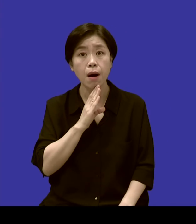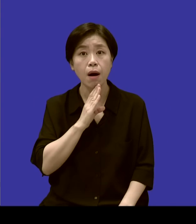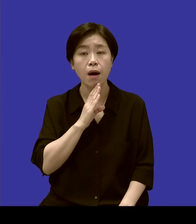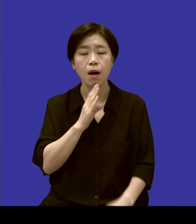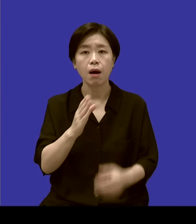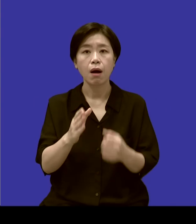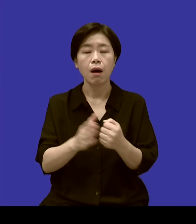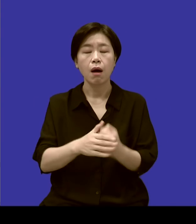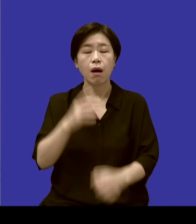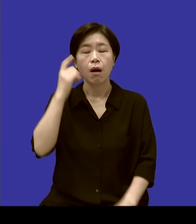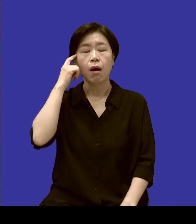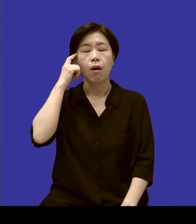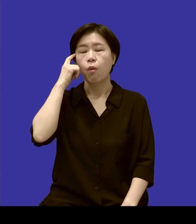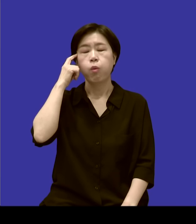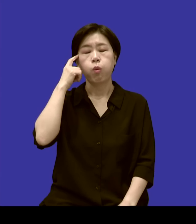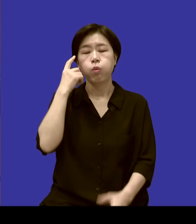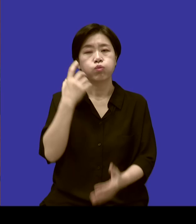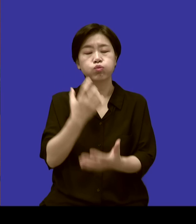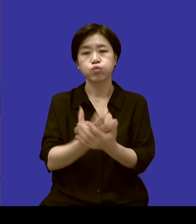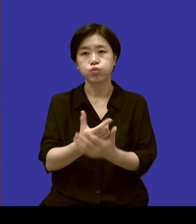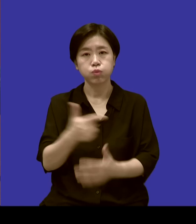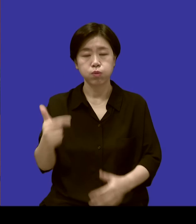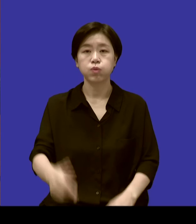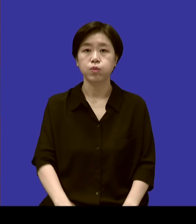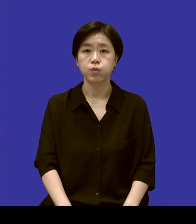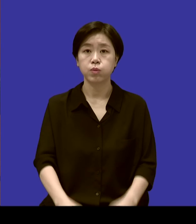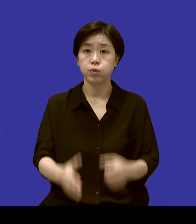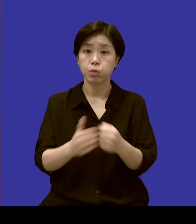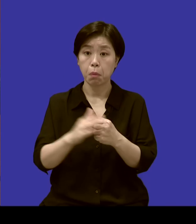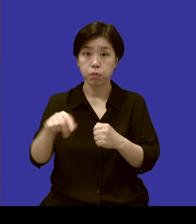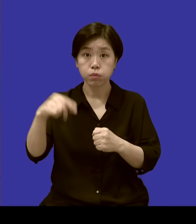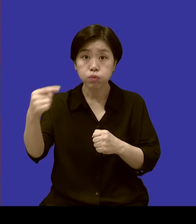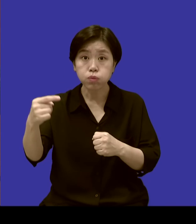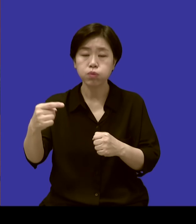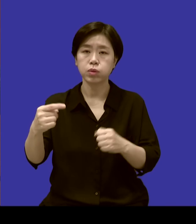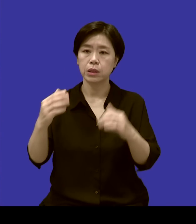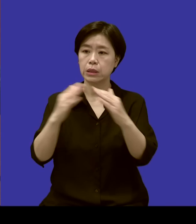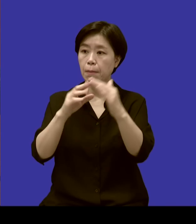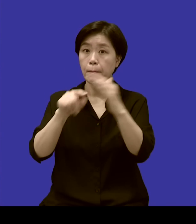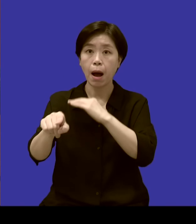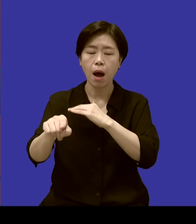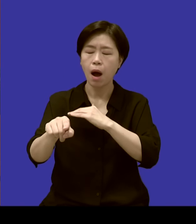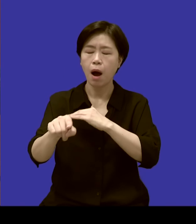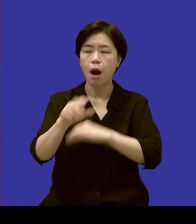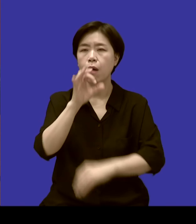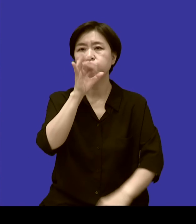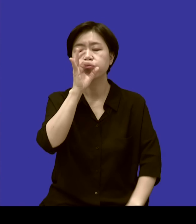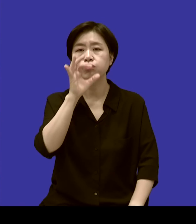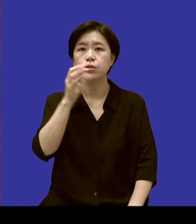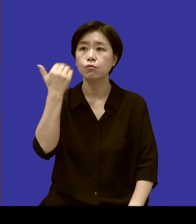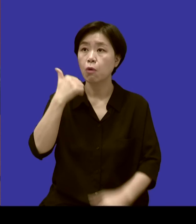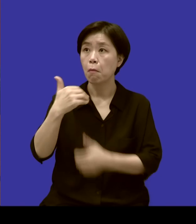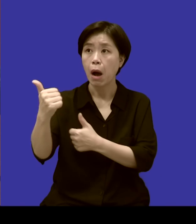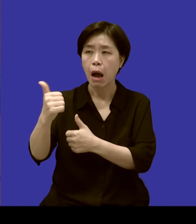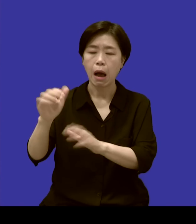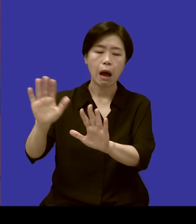모든 사람들을 만나는 거를 못 만나겠어요. 밖에도 못 나가겠고 그래서 그거가 굉장히 오래